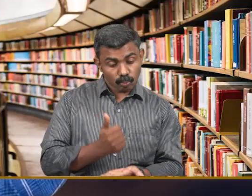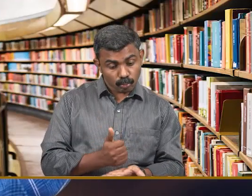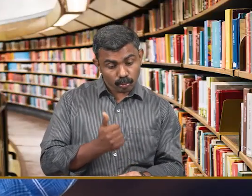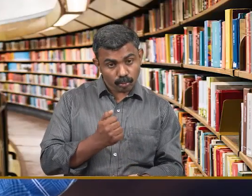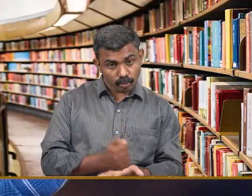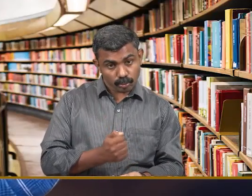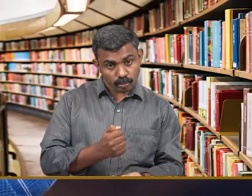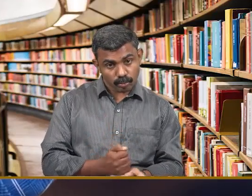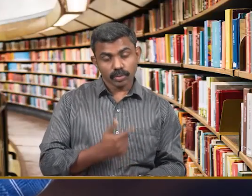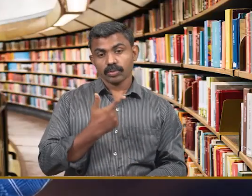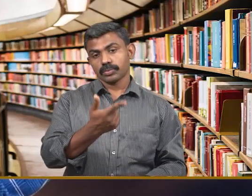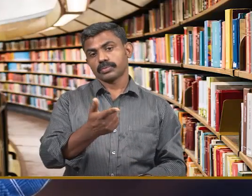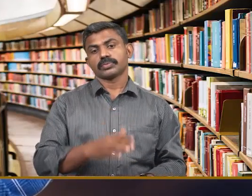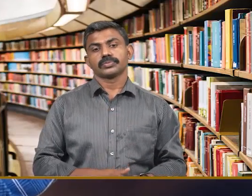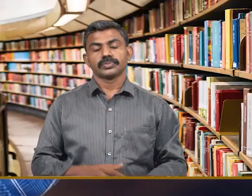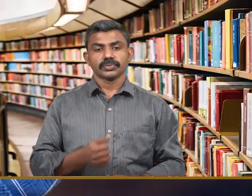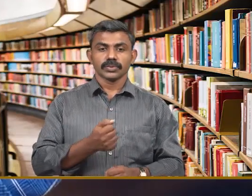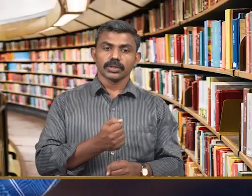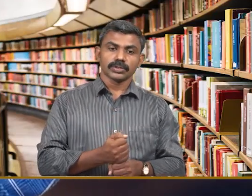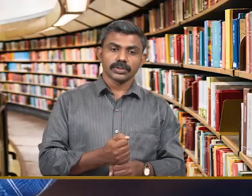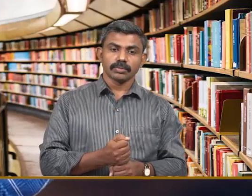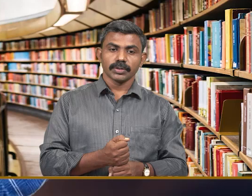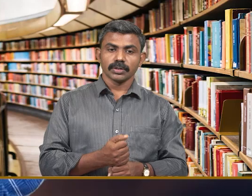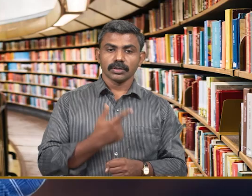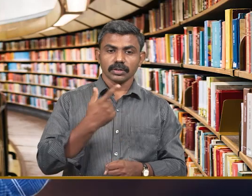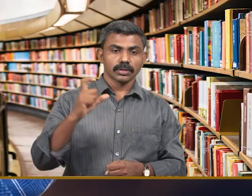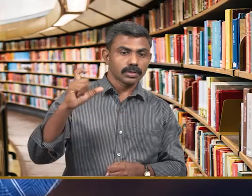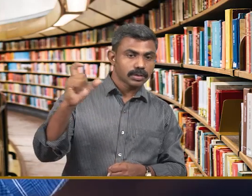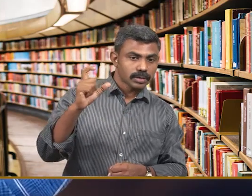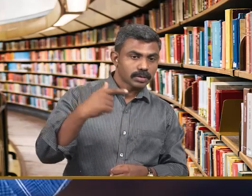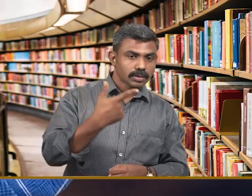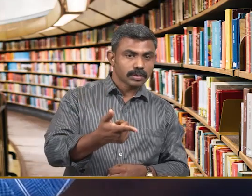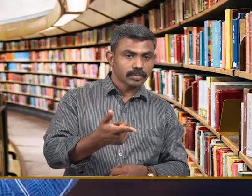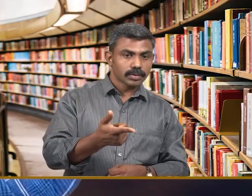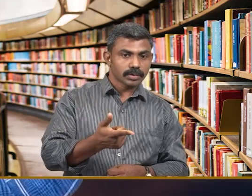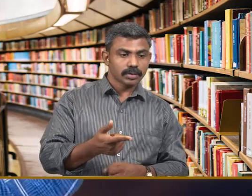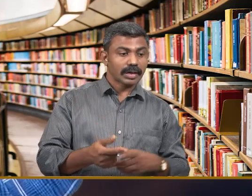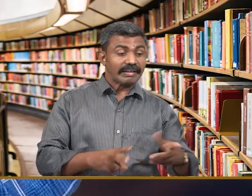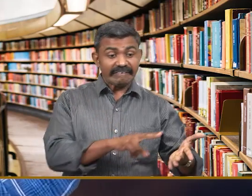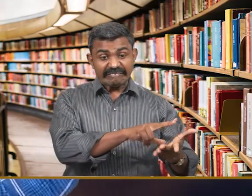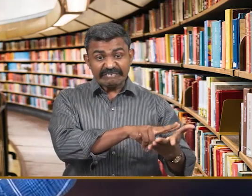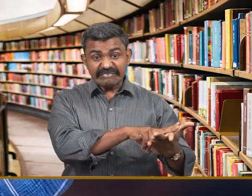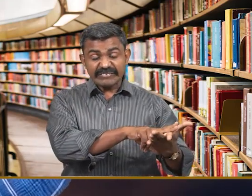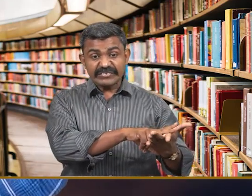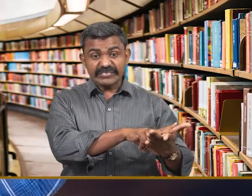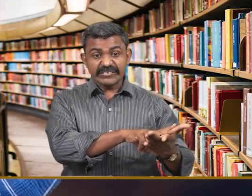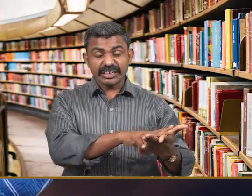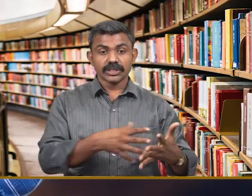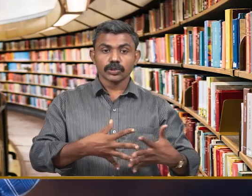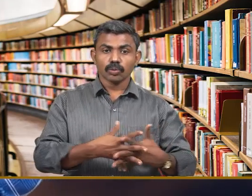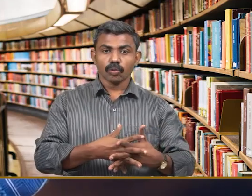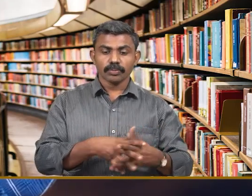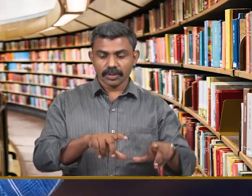அதை நம்ம தெரிஞ்சுக்கணும். ஏன்னா இப்போ ஜெர்மனி அடுத்து ரெண்டாவது ஒரு உலகப் போரை ஏற்படுத்துக்கு மிக முக்கிய காரணமே அந்த வெர்சைல்ஸ் உடன்படிக்கையில் அவங்களால